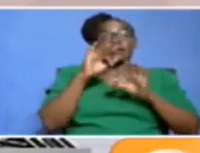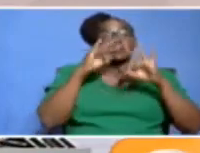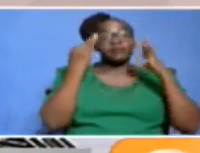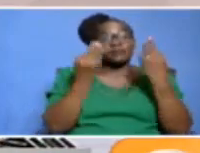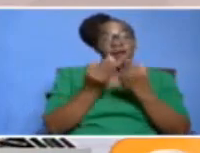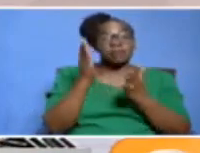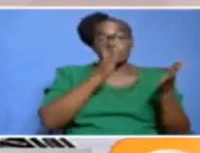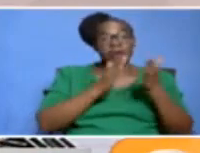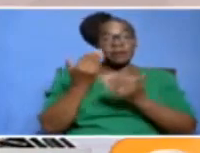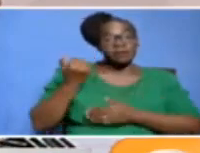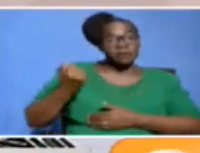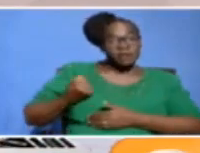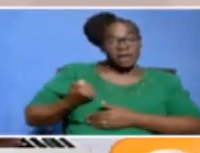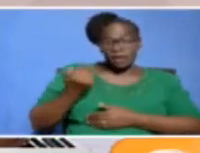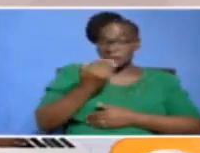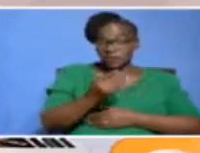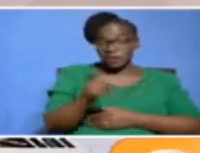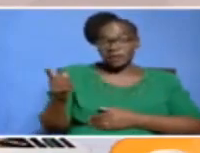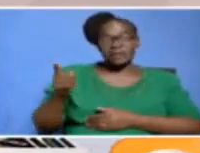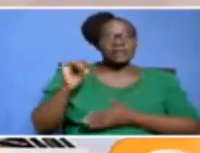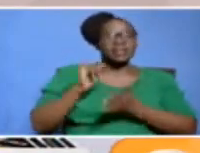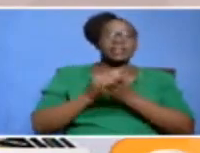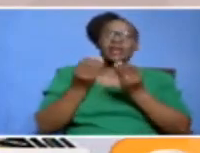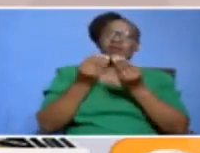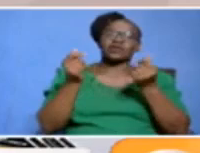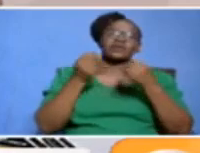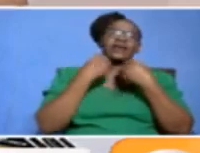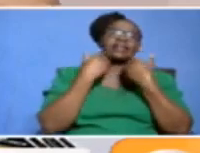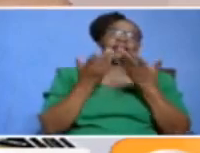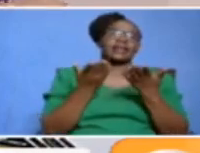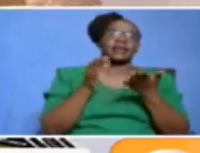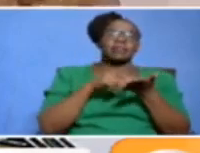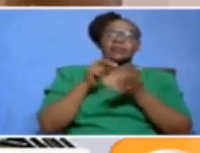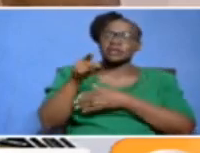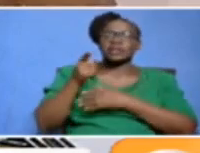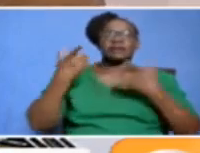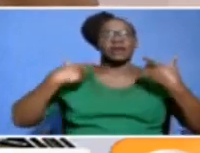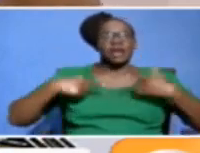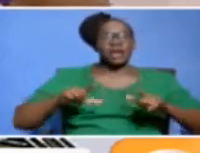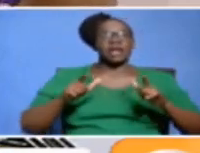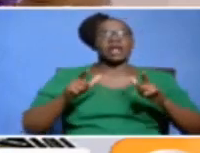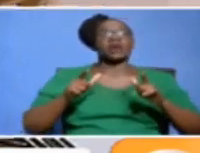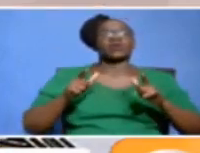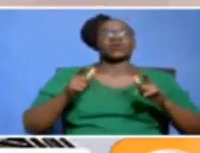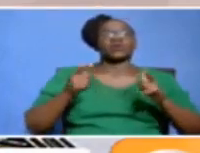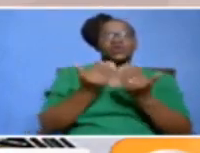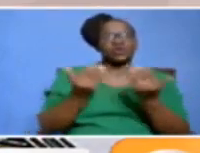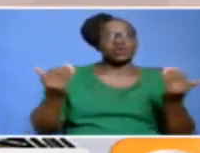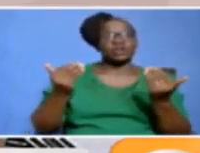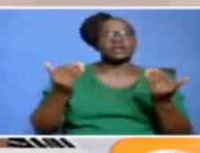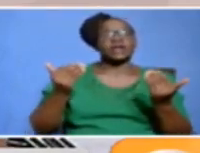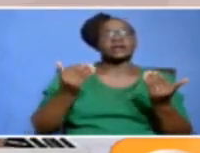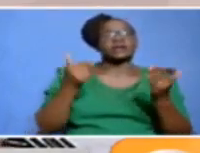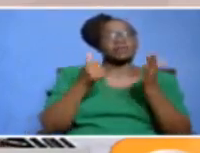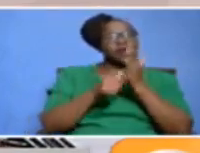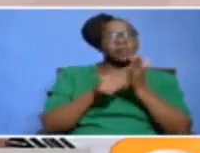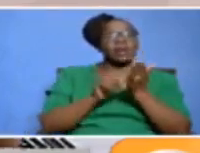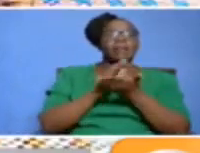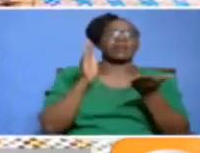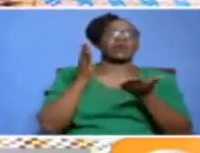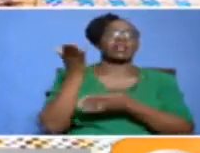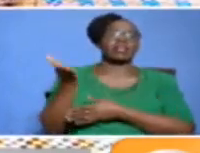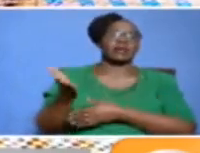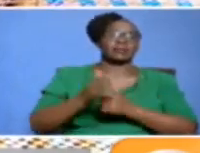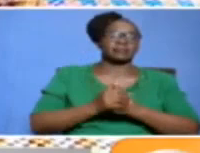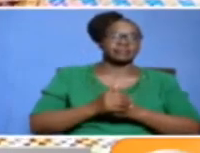uzazi kwa hawa watoto sio jibu. Utakuwa umemfungulia mtoto mambo makubwa na ni kifo hicho unamtafutia. Kuna swali